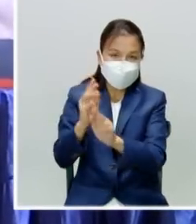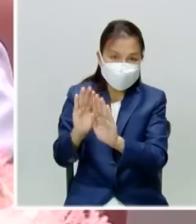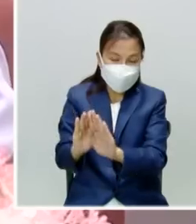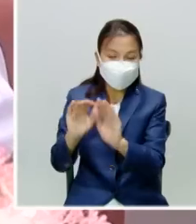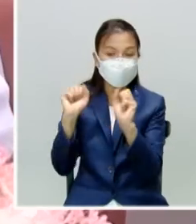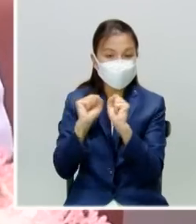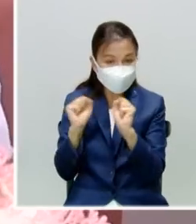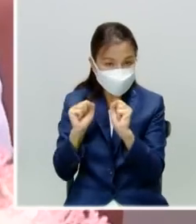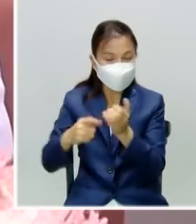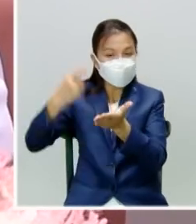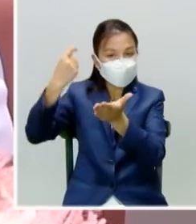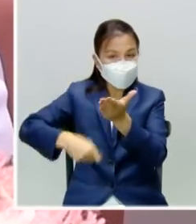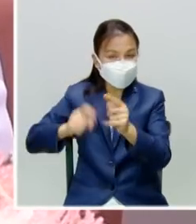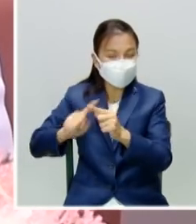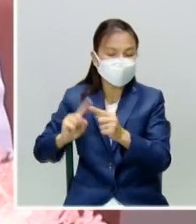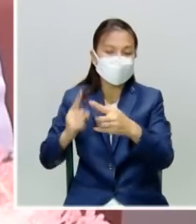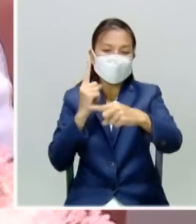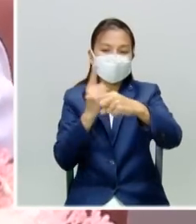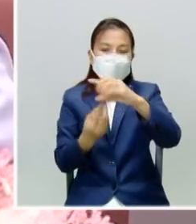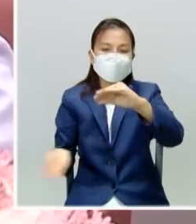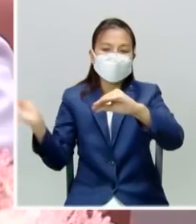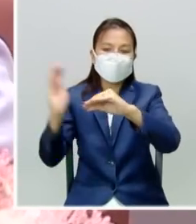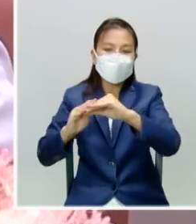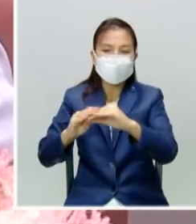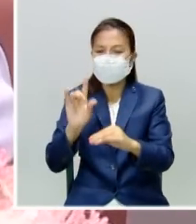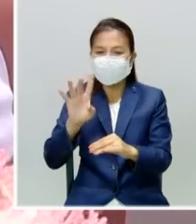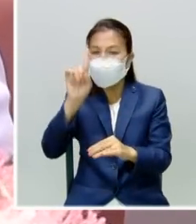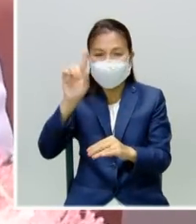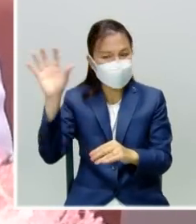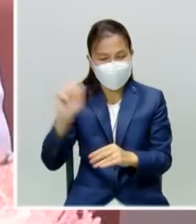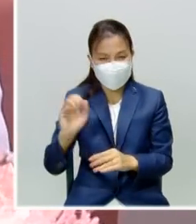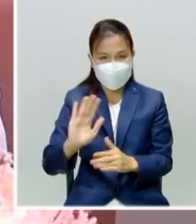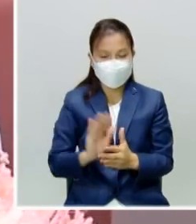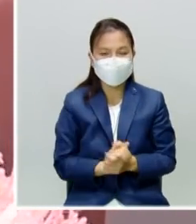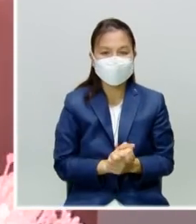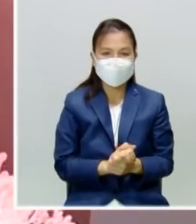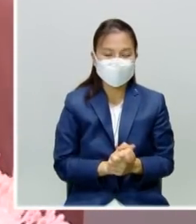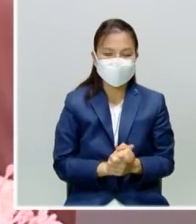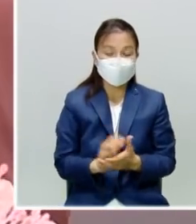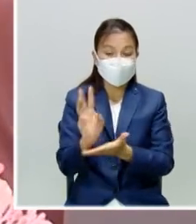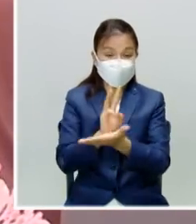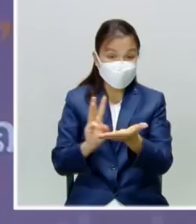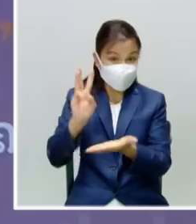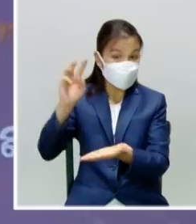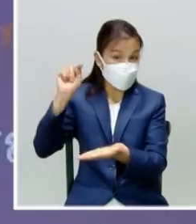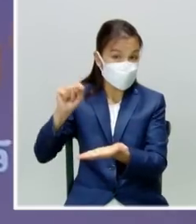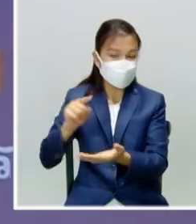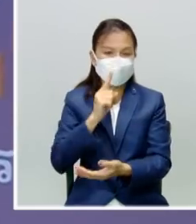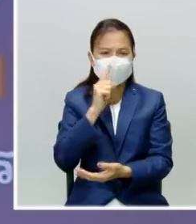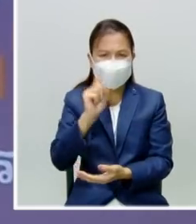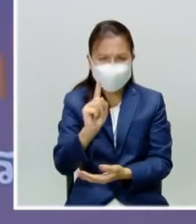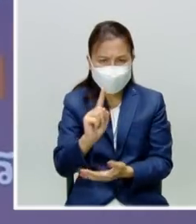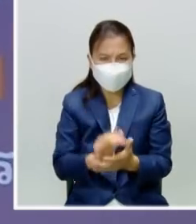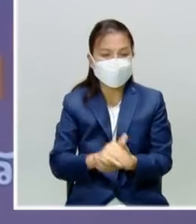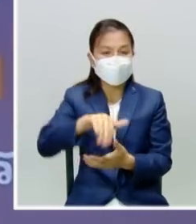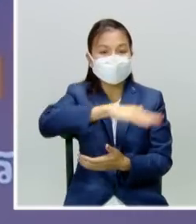ประกันโดยไม่มีการบวกเพิ่มกำไรแม้แต่บาทเดียวนะคะโดยราชวิทยาลัยยังมีข้อกำหนดว่าทุกแห่งจะ